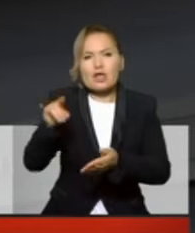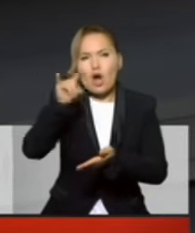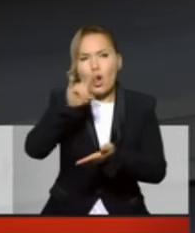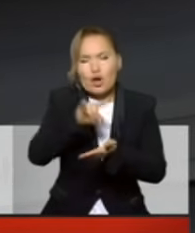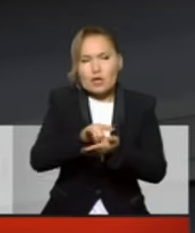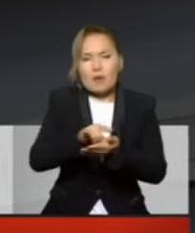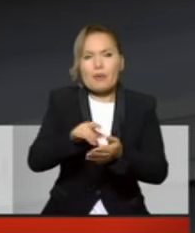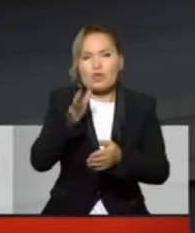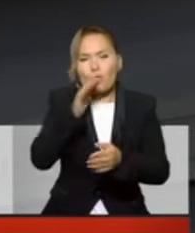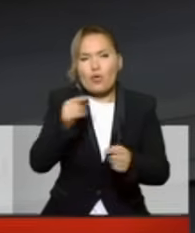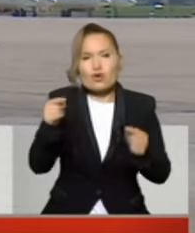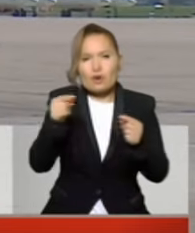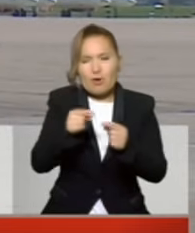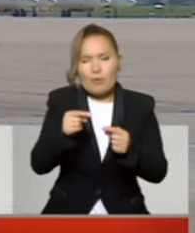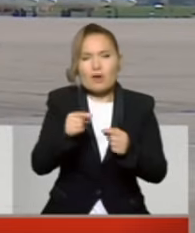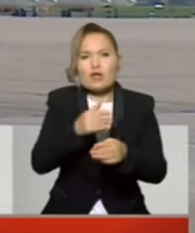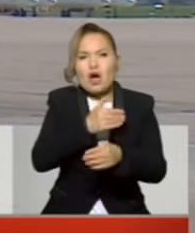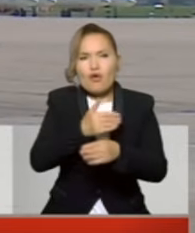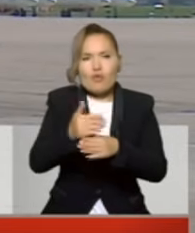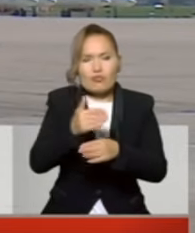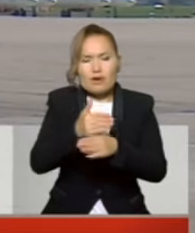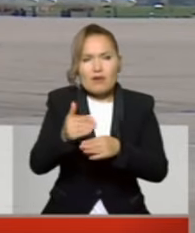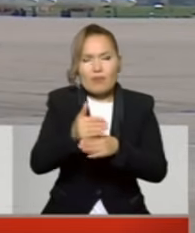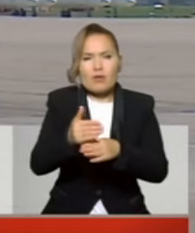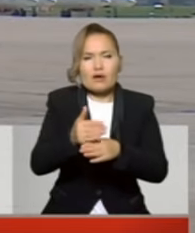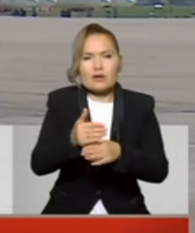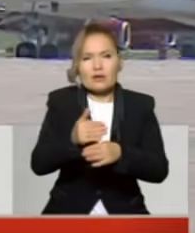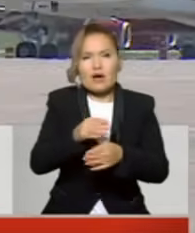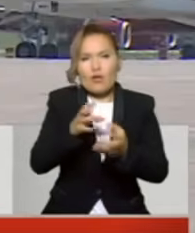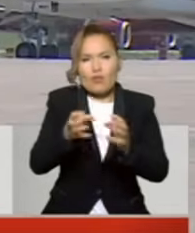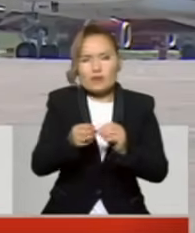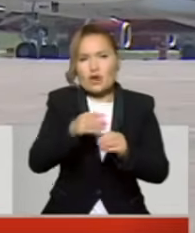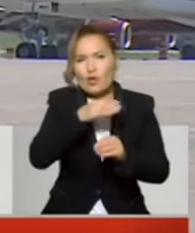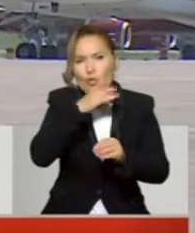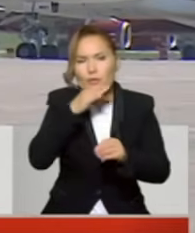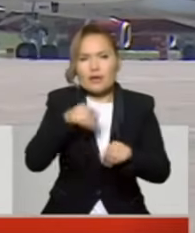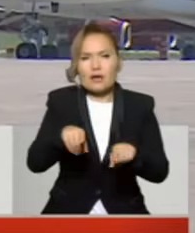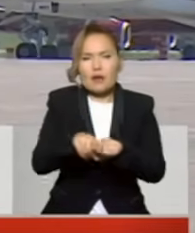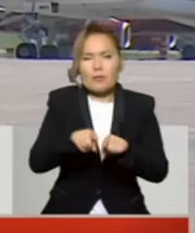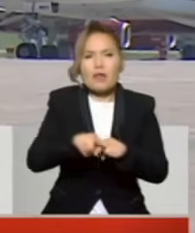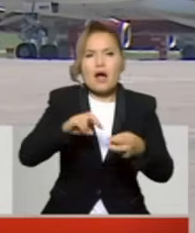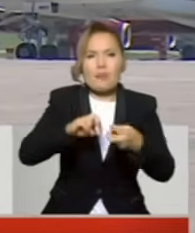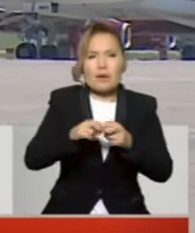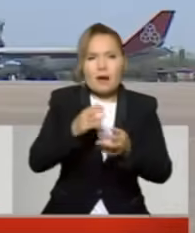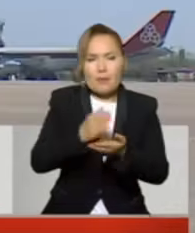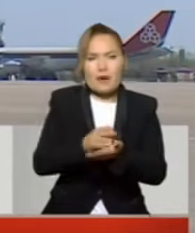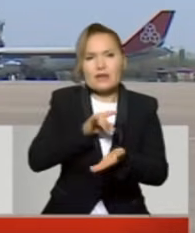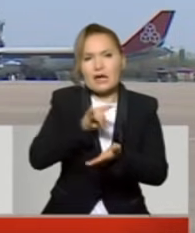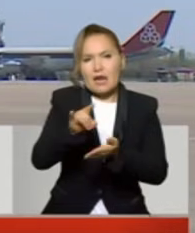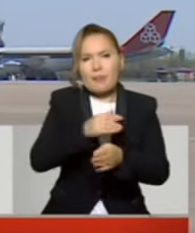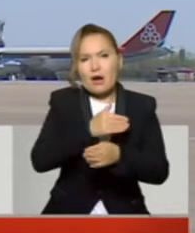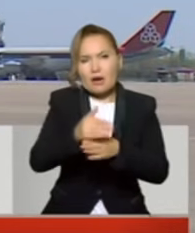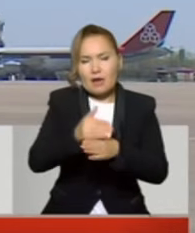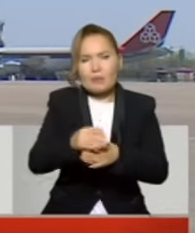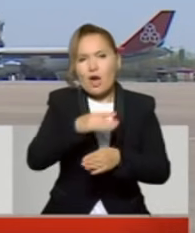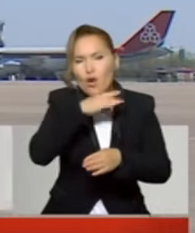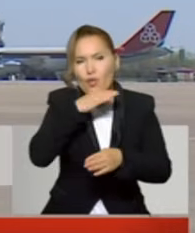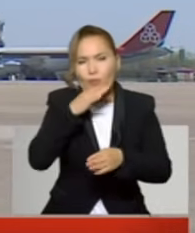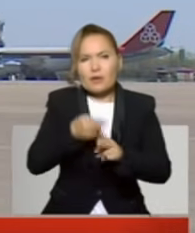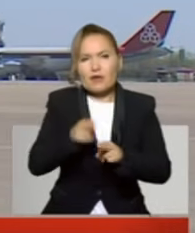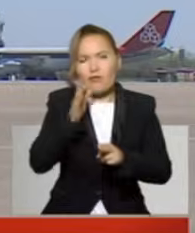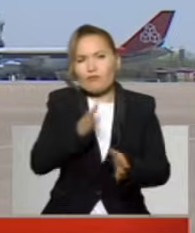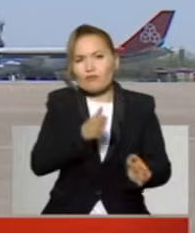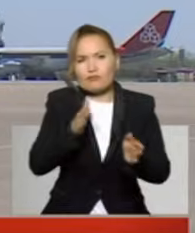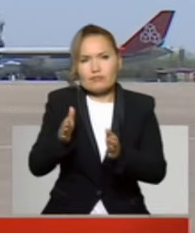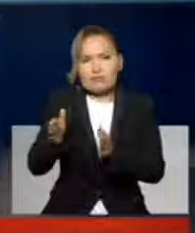ұшақтар уақытынан кеш қонған. Жолаушылардың сөзінше, ұшып келетін сол секілді ұшып шыға рейстердің кешігуі біраз